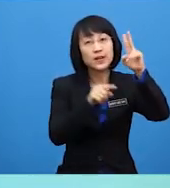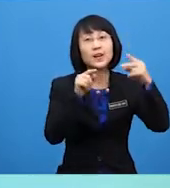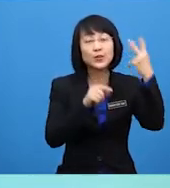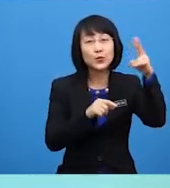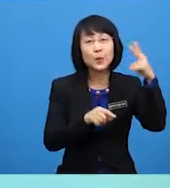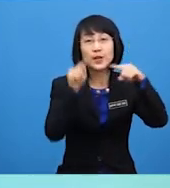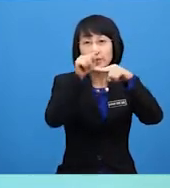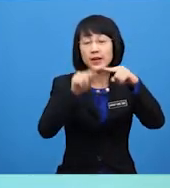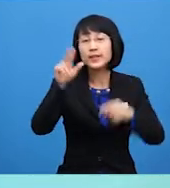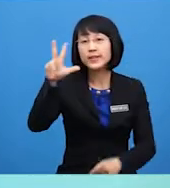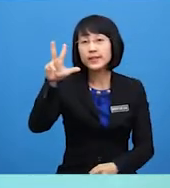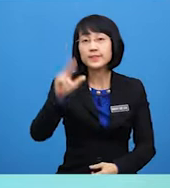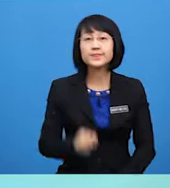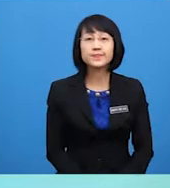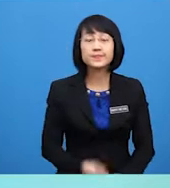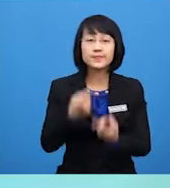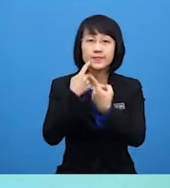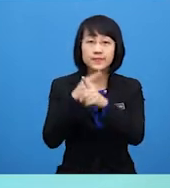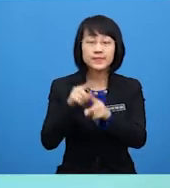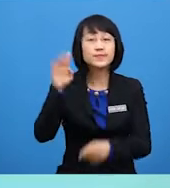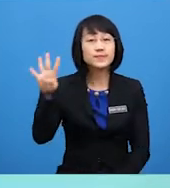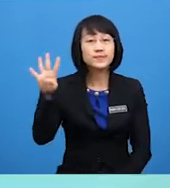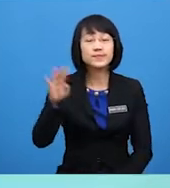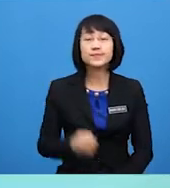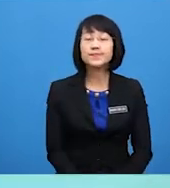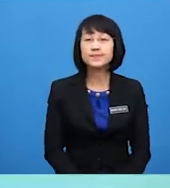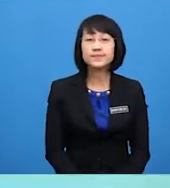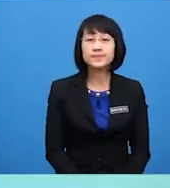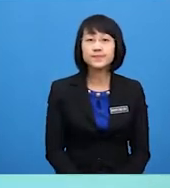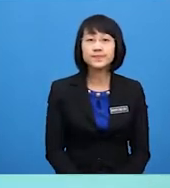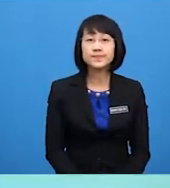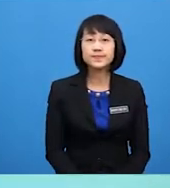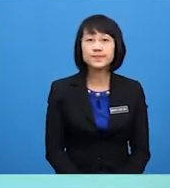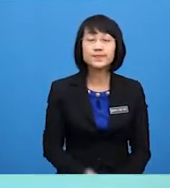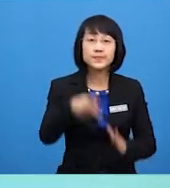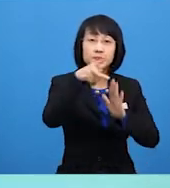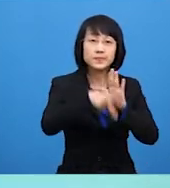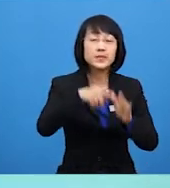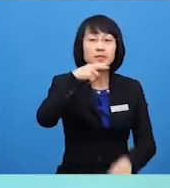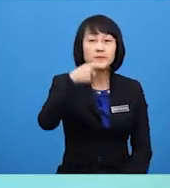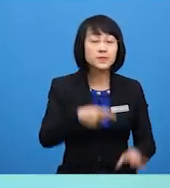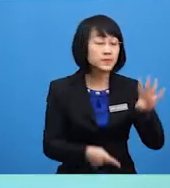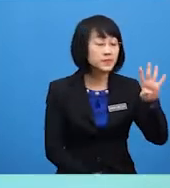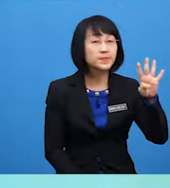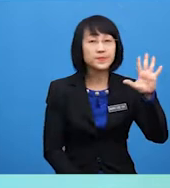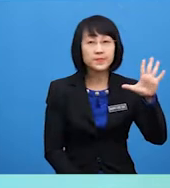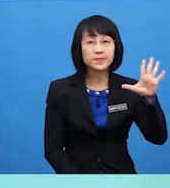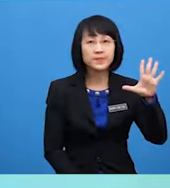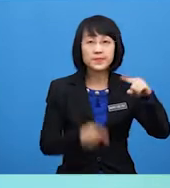12/3, jawapannya adalah 4. Manakala penyebut